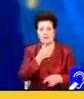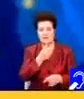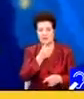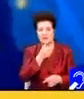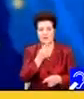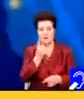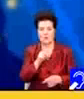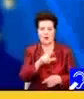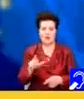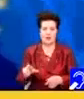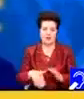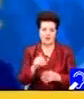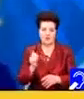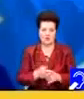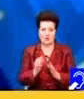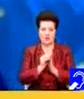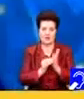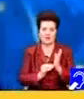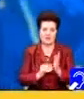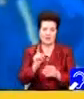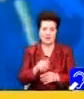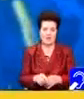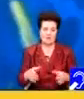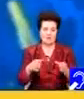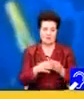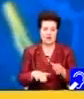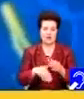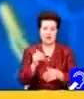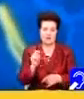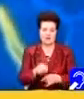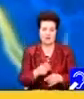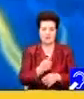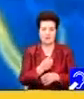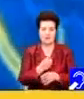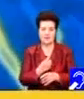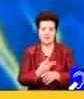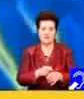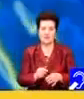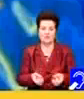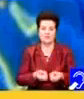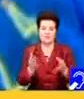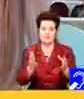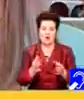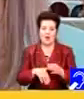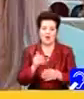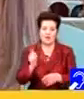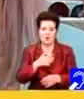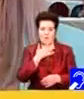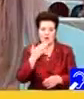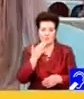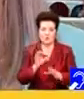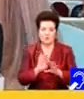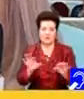mituire a unor alegători, deficiențe în listele electorale, dar și campanie electorală, deși legea interzice acest lucru în ziua alegerilor. Mai multe